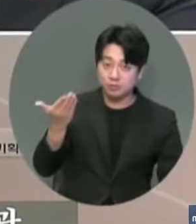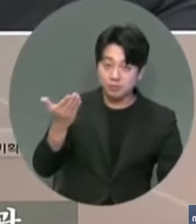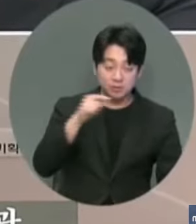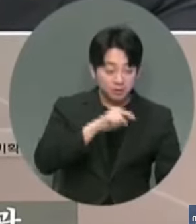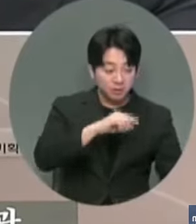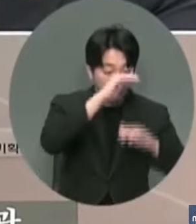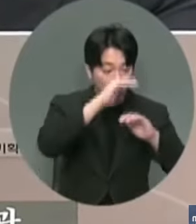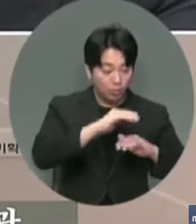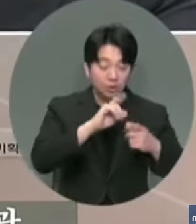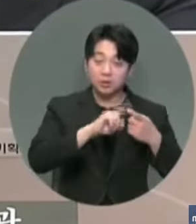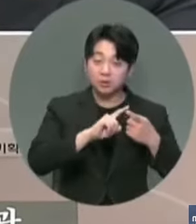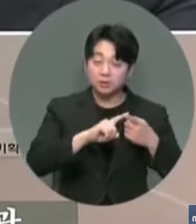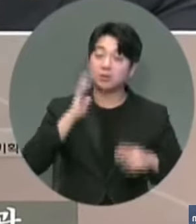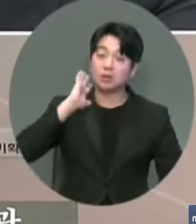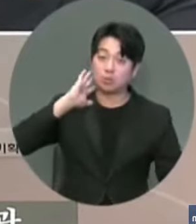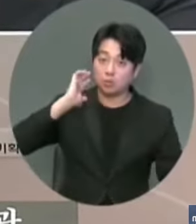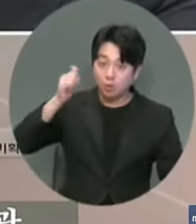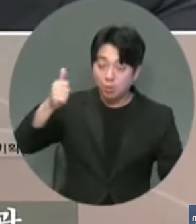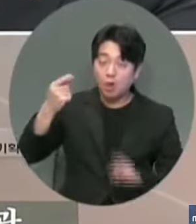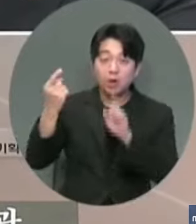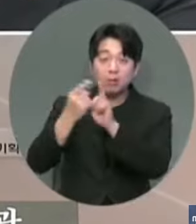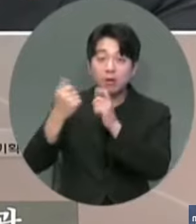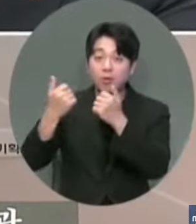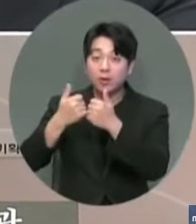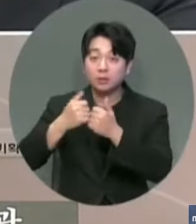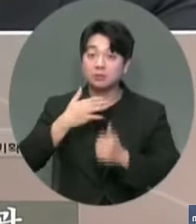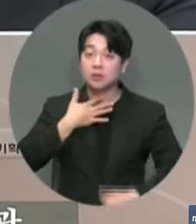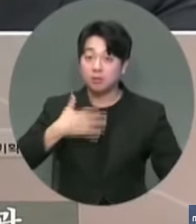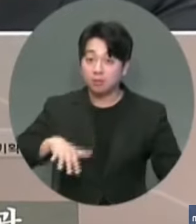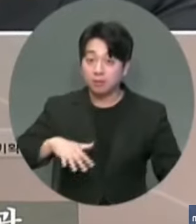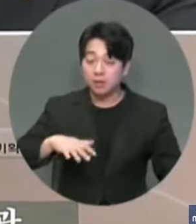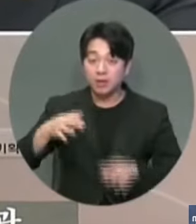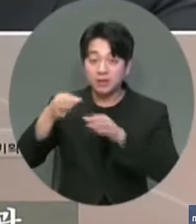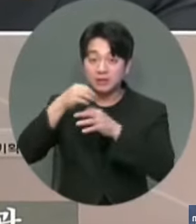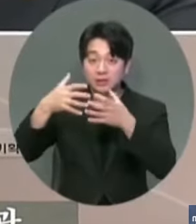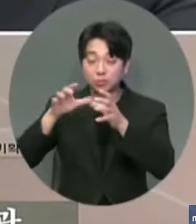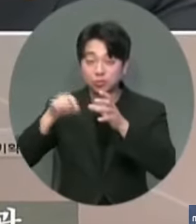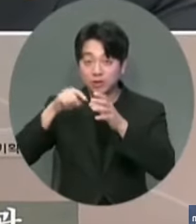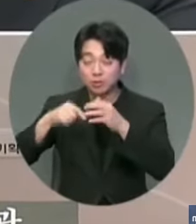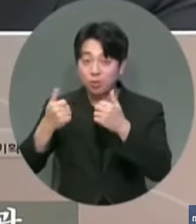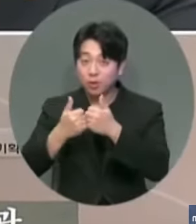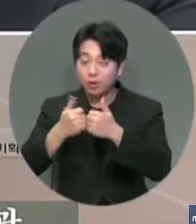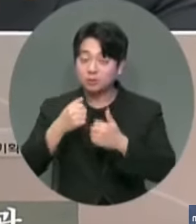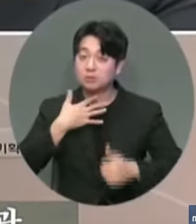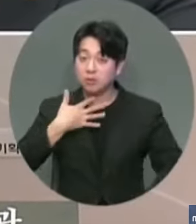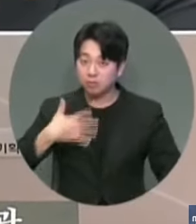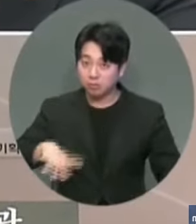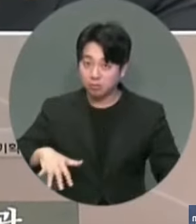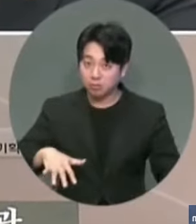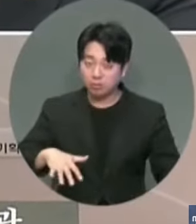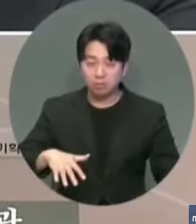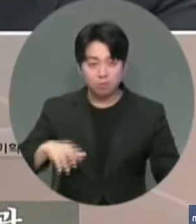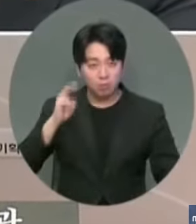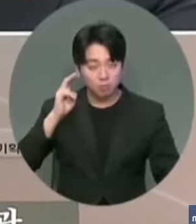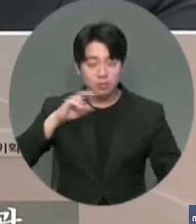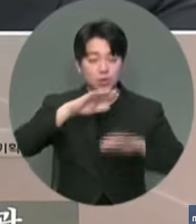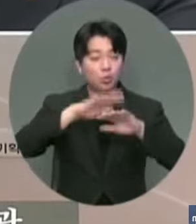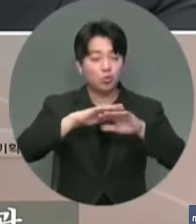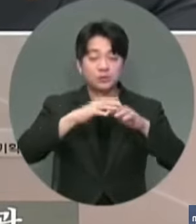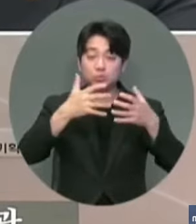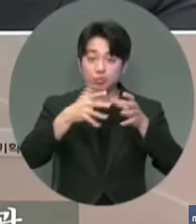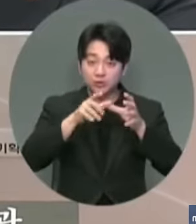없다 그러셨어요. 예산과 관련해서. 네네. 기재부 차원에서도 협의하신 적 없습니까? 네, 확인해보니까 없습니다. 그럼 혹시 농식품부에서